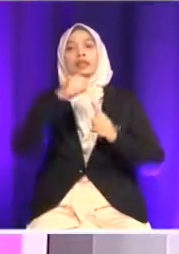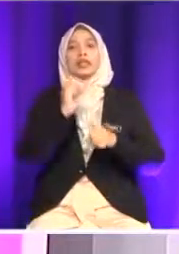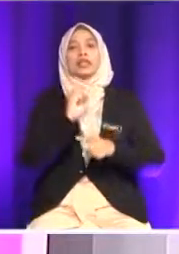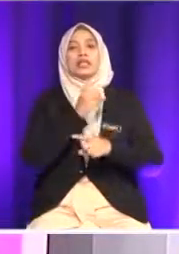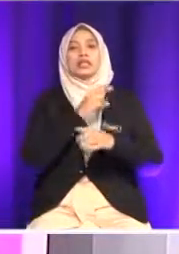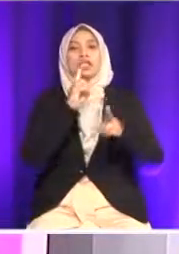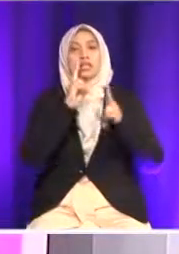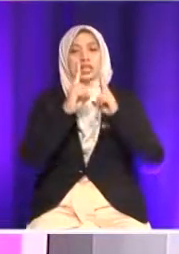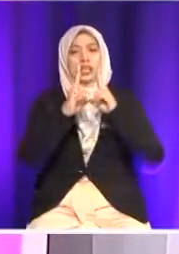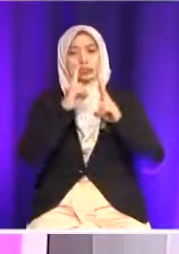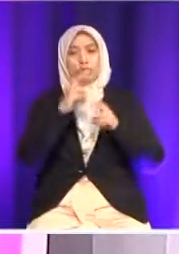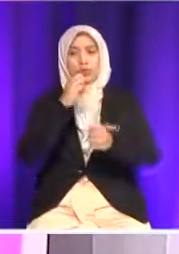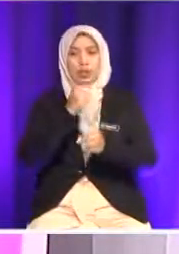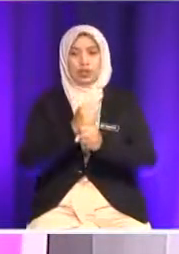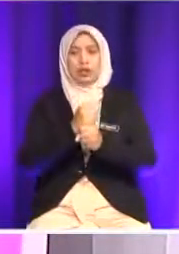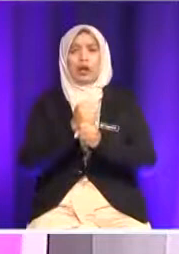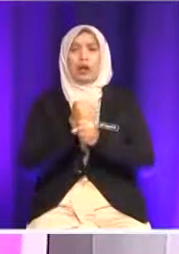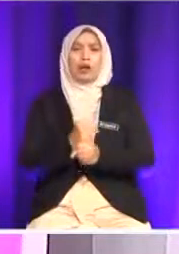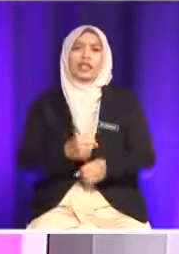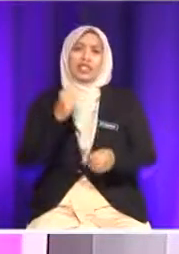itu sangat besar